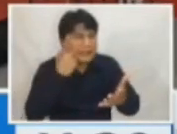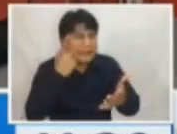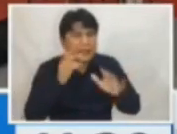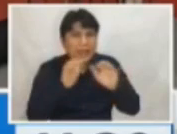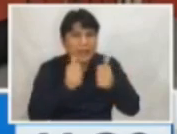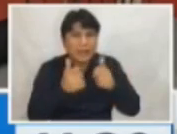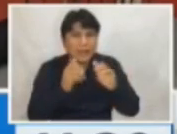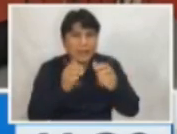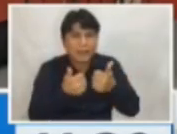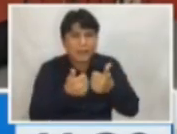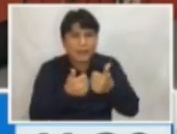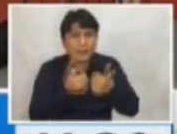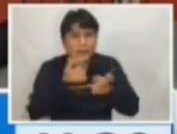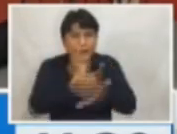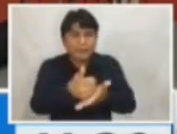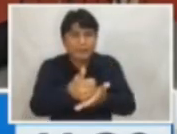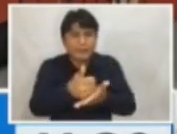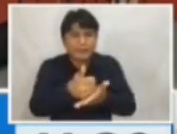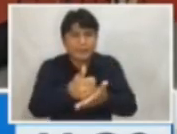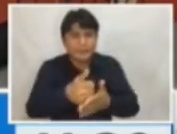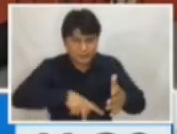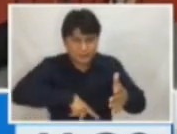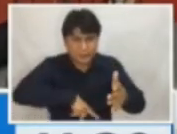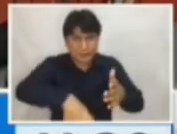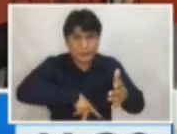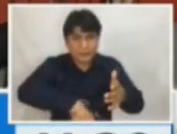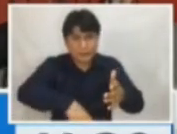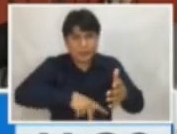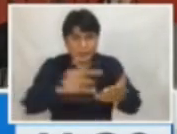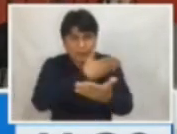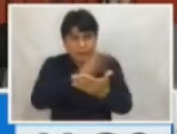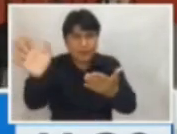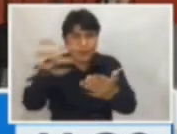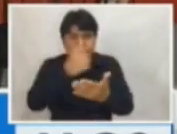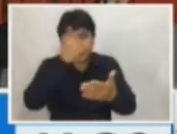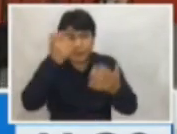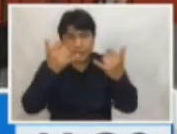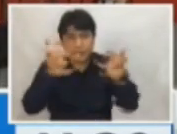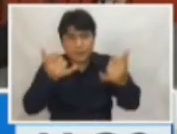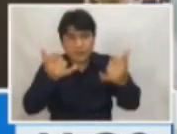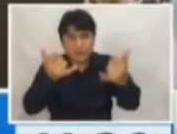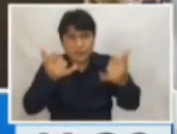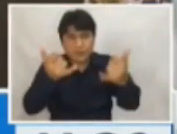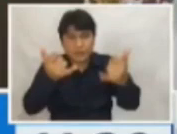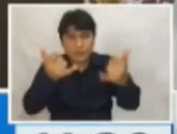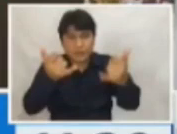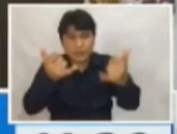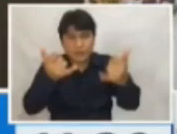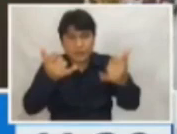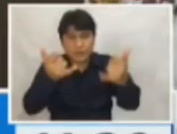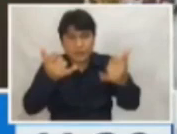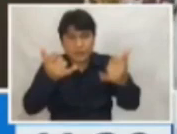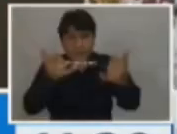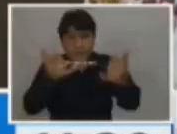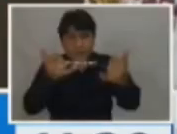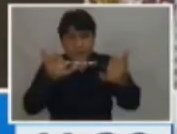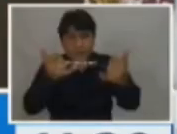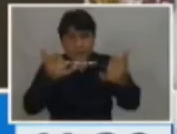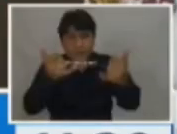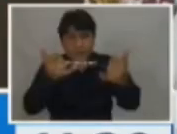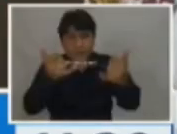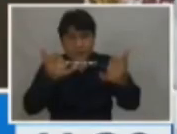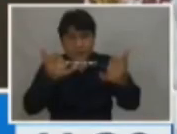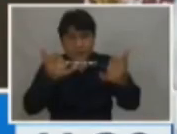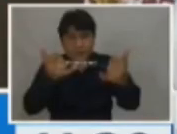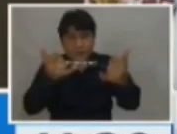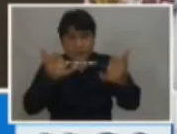at nakaantabay yung ating mga regional directors, provincial directors, MLGOs at saka CLGOs. Kapag may